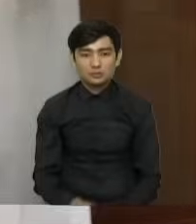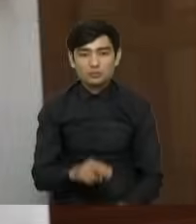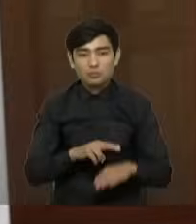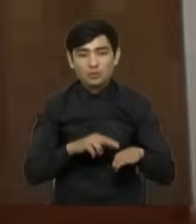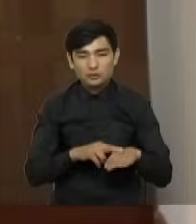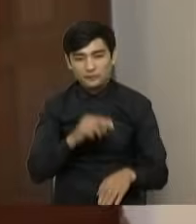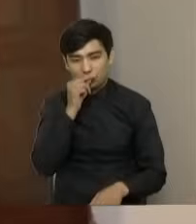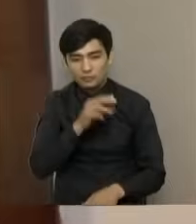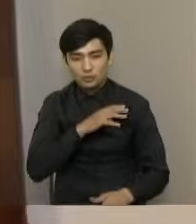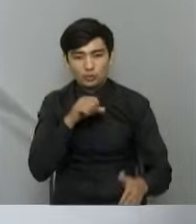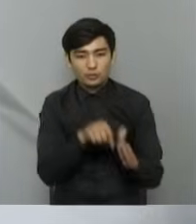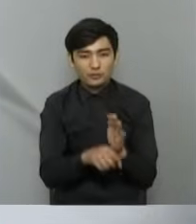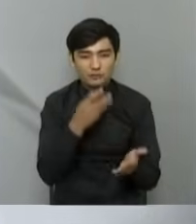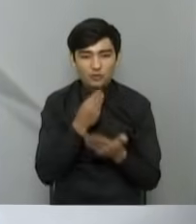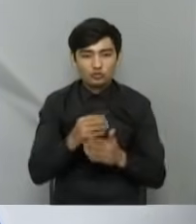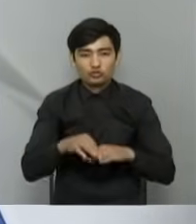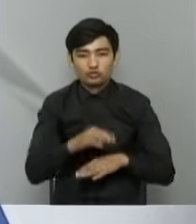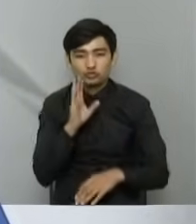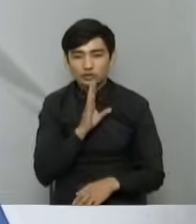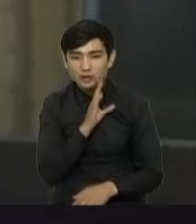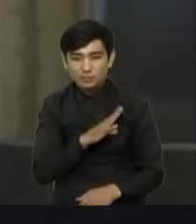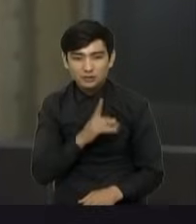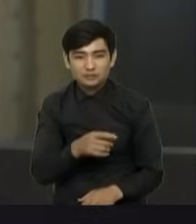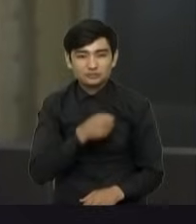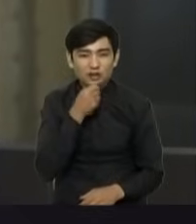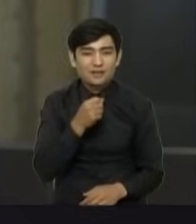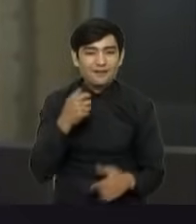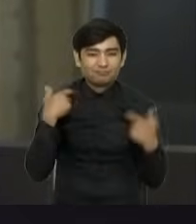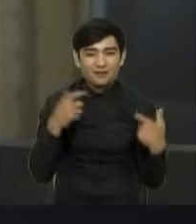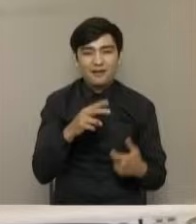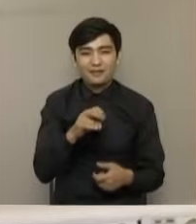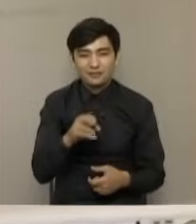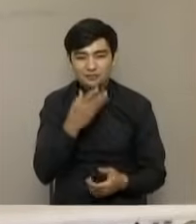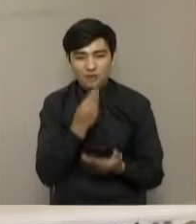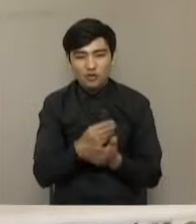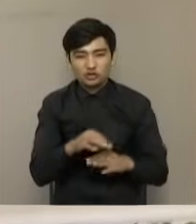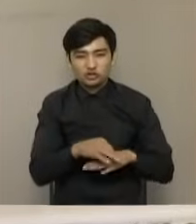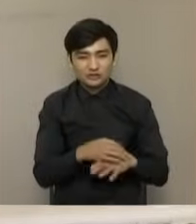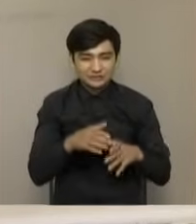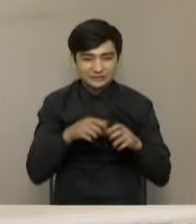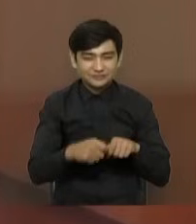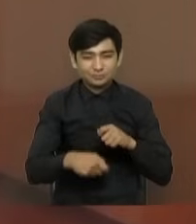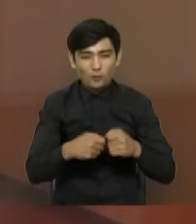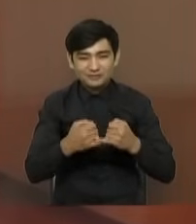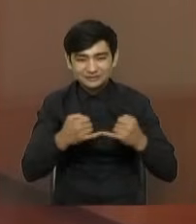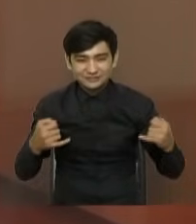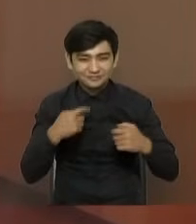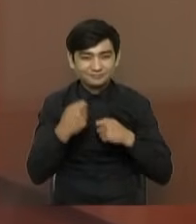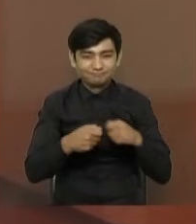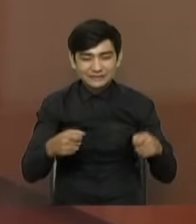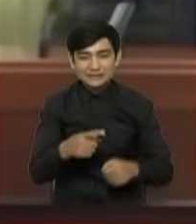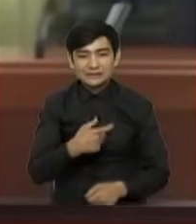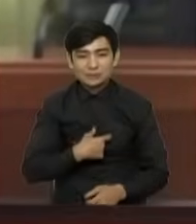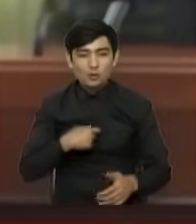Полицейского осудили за убийство супруги. Какой срок получил старший лейтенант? Он задушил жену проводом и пытался инсценировать ее